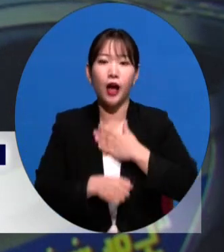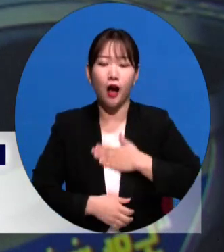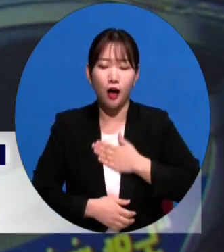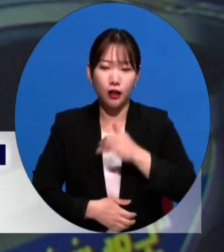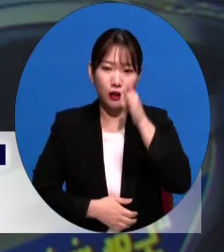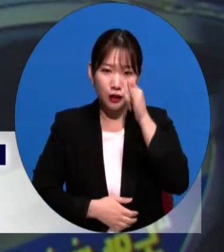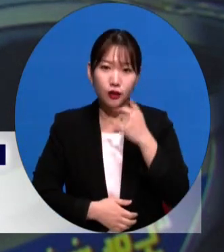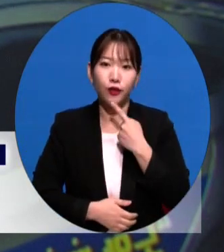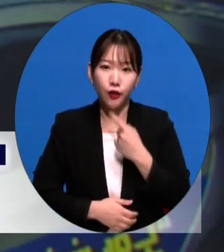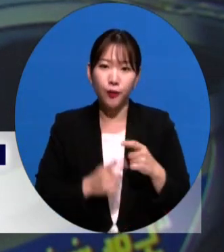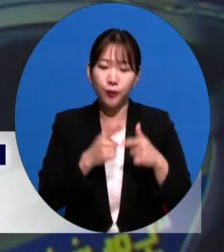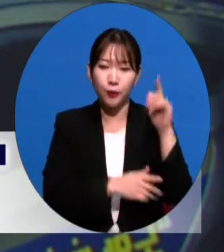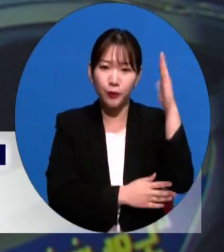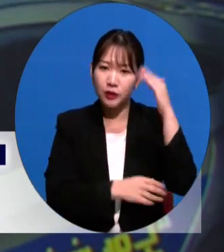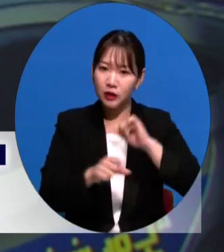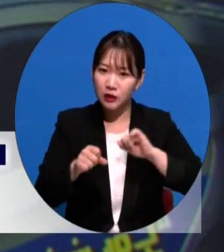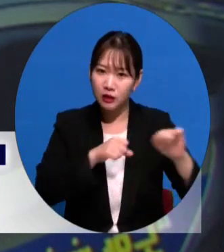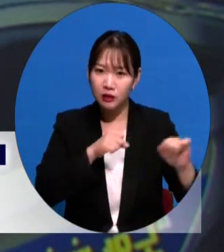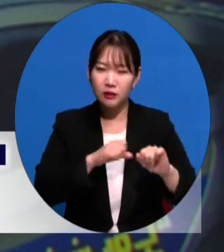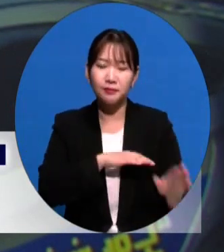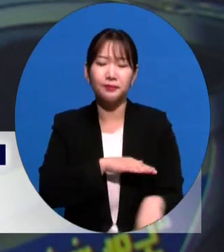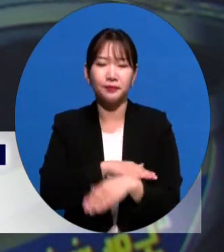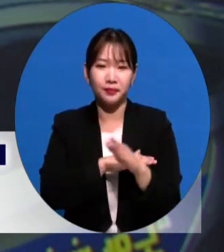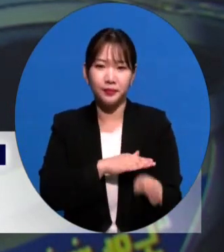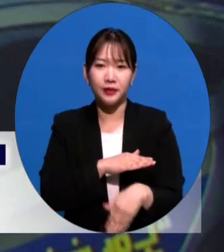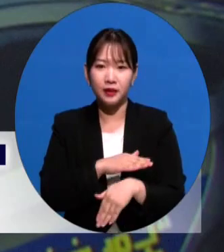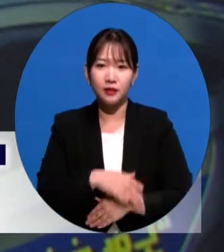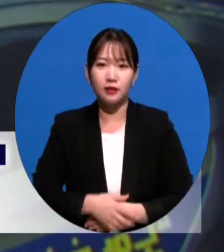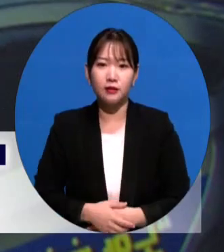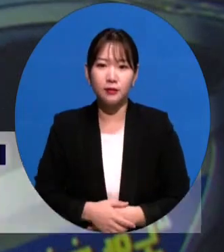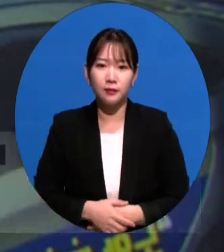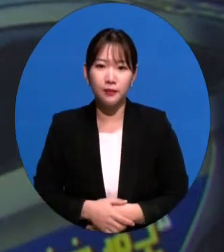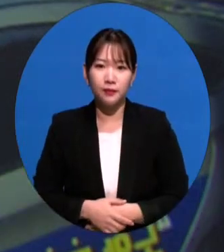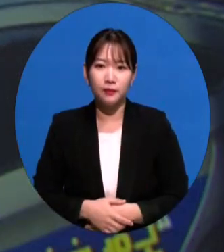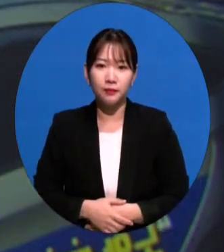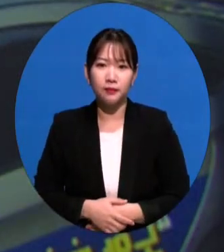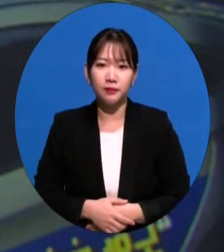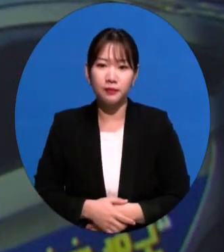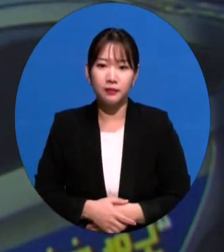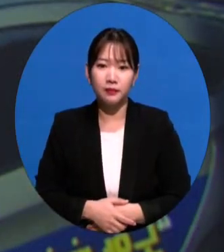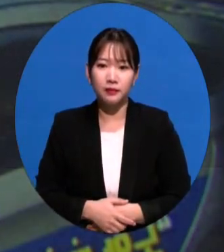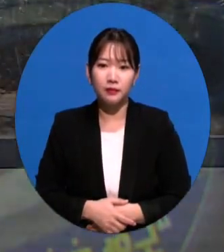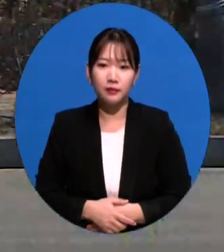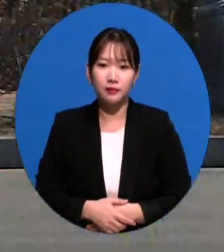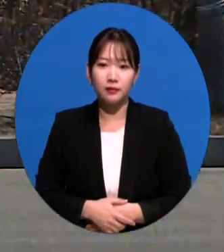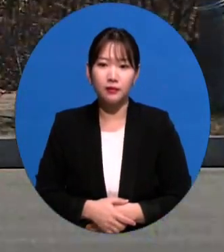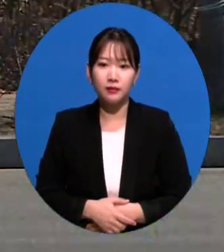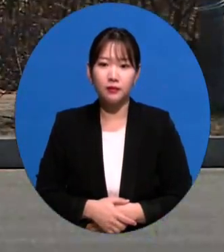알고 있던 목포시의 대응은 허술했습니다. 박종호 기자입니다.